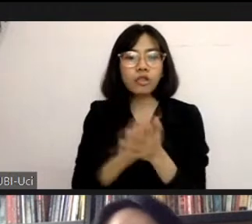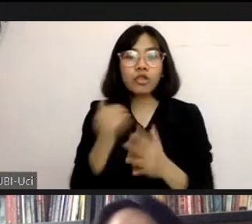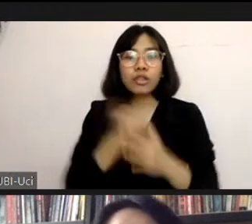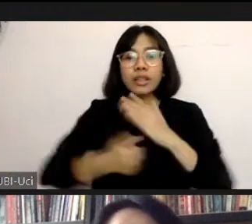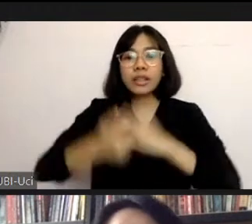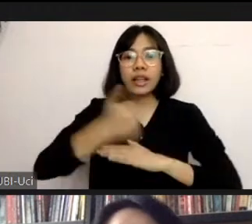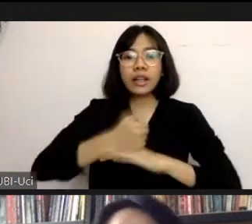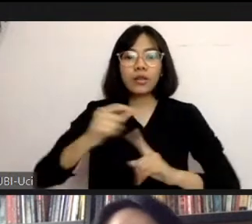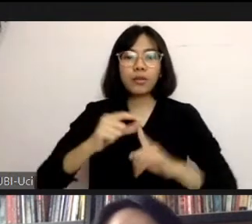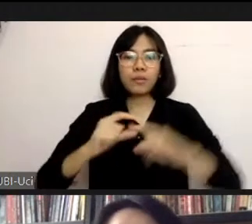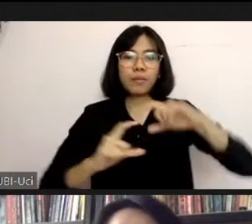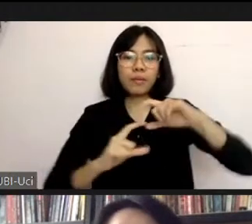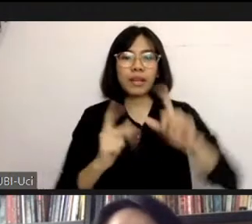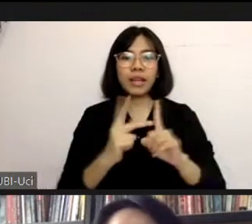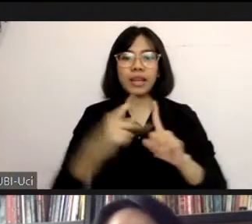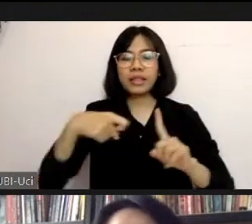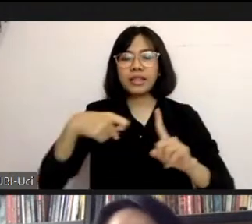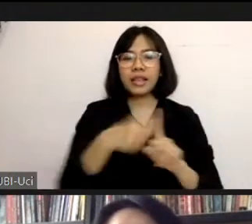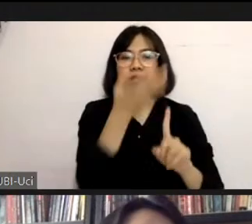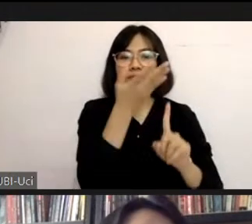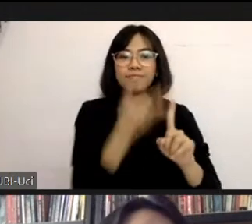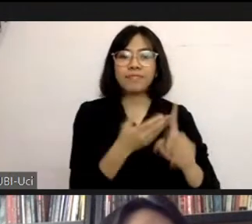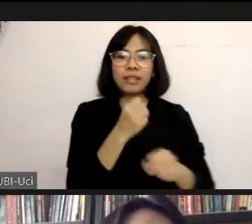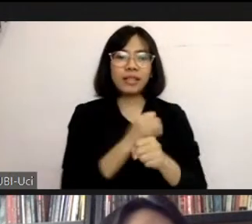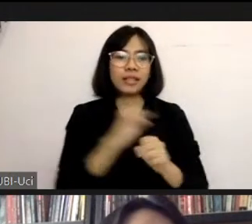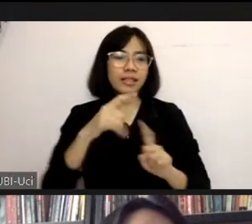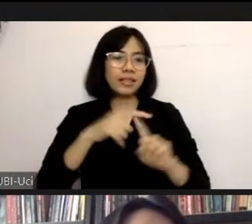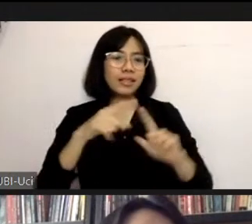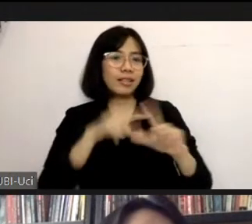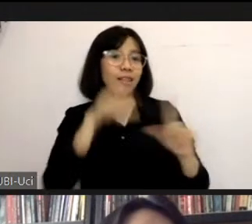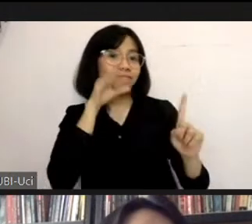untuk menyampaikan sambutan. Pada Mbak Gita, silakan.